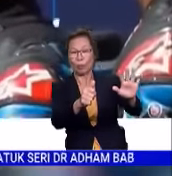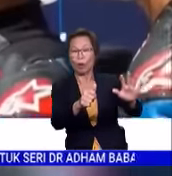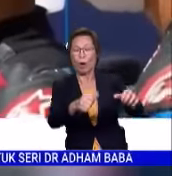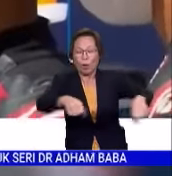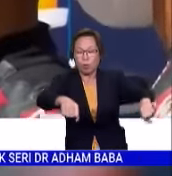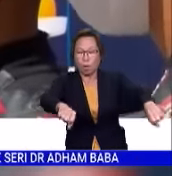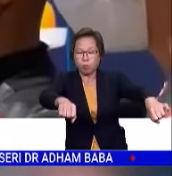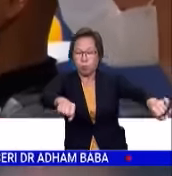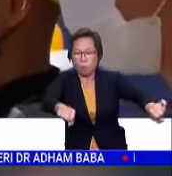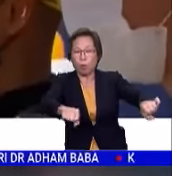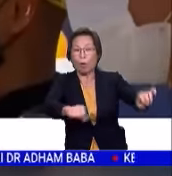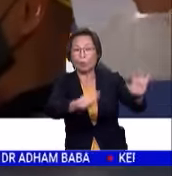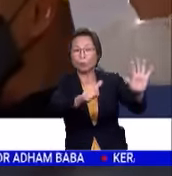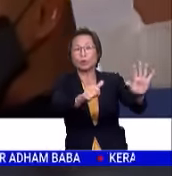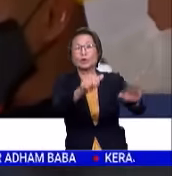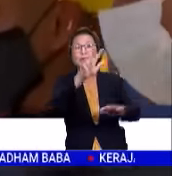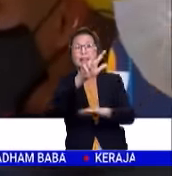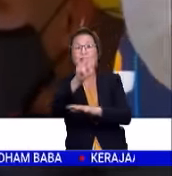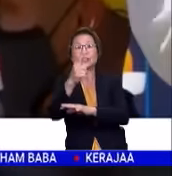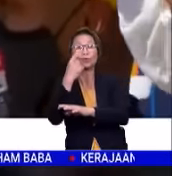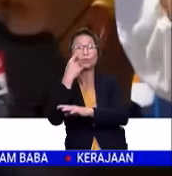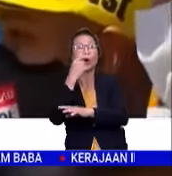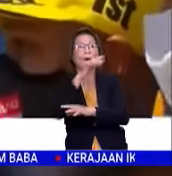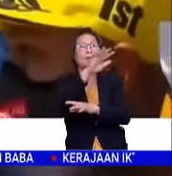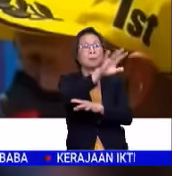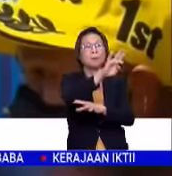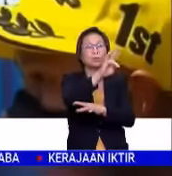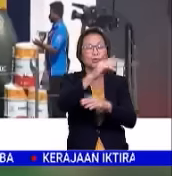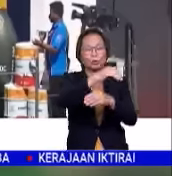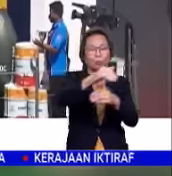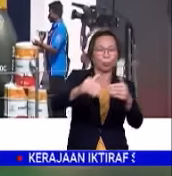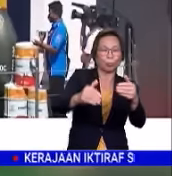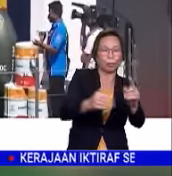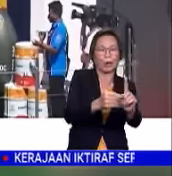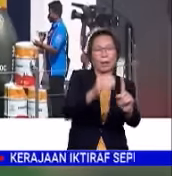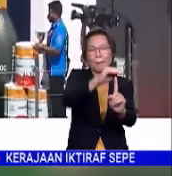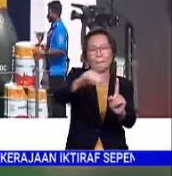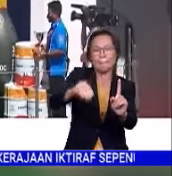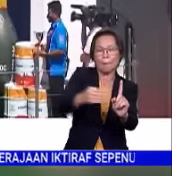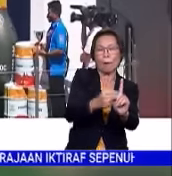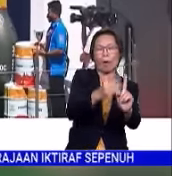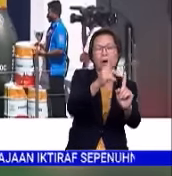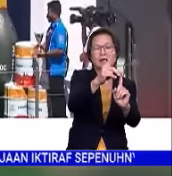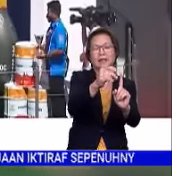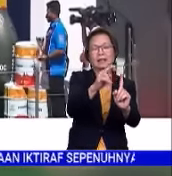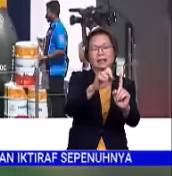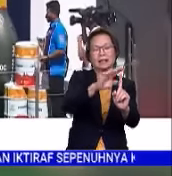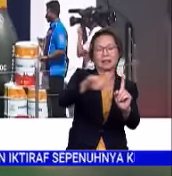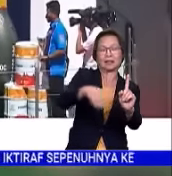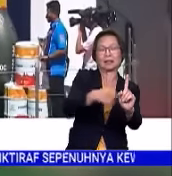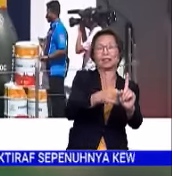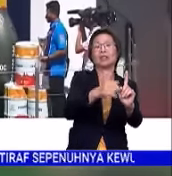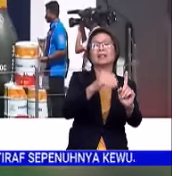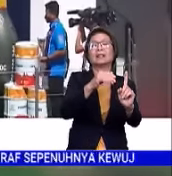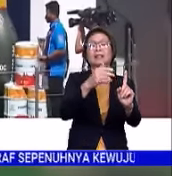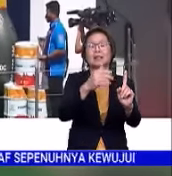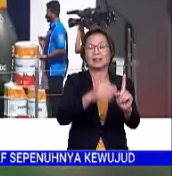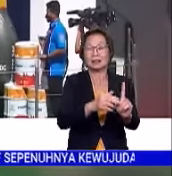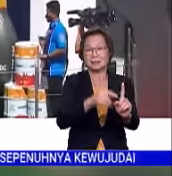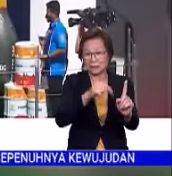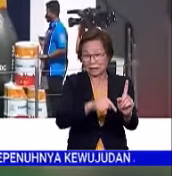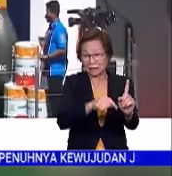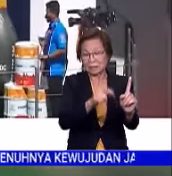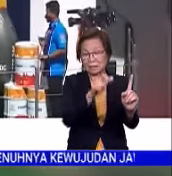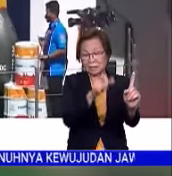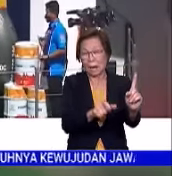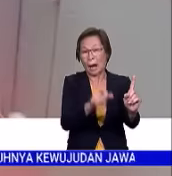pelumba dengan 31 mata, 57 mata di belakang pendahulu Daniel Holgado. Syarifuddin adalah antara